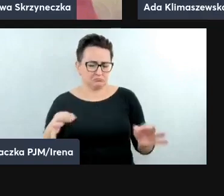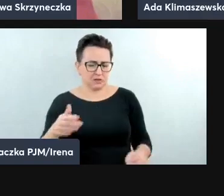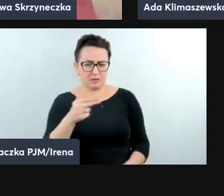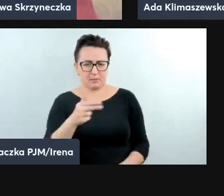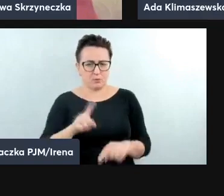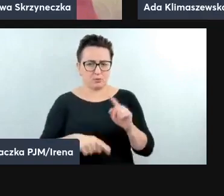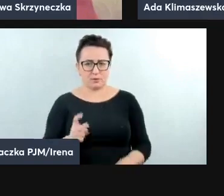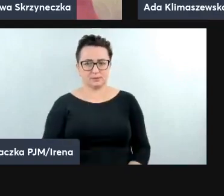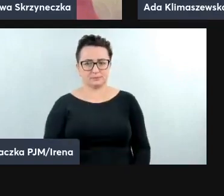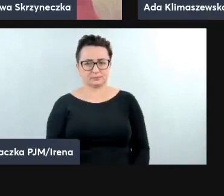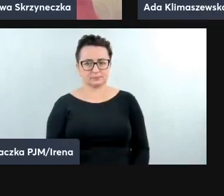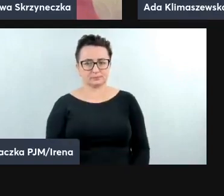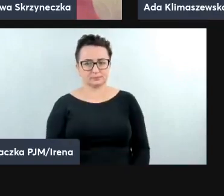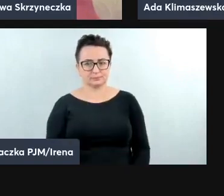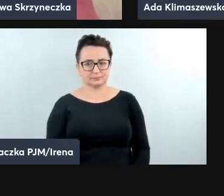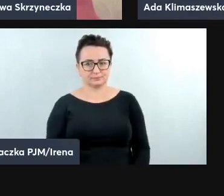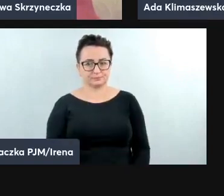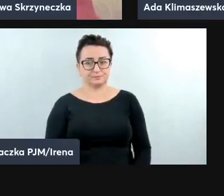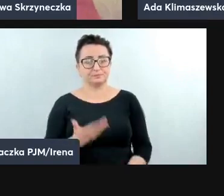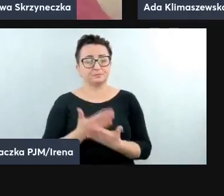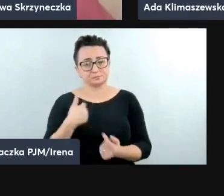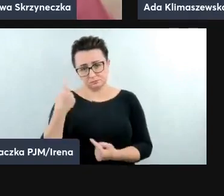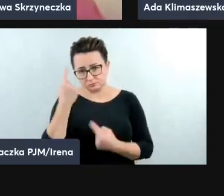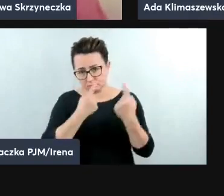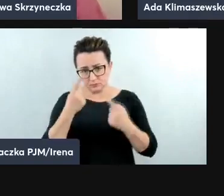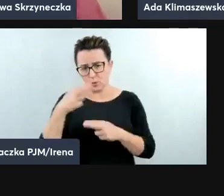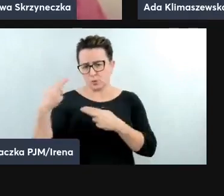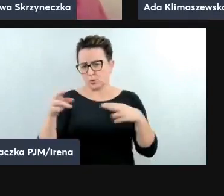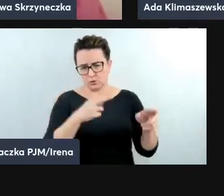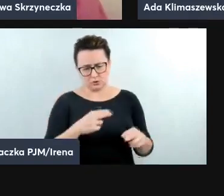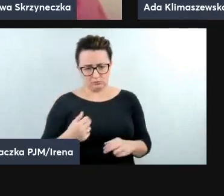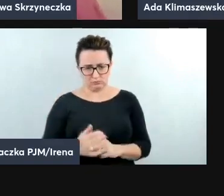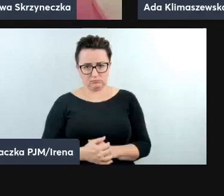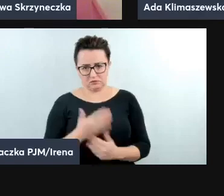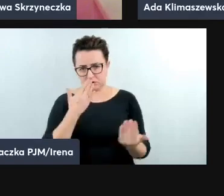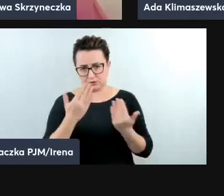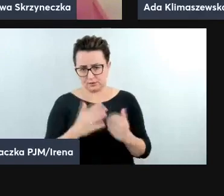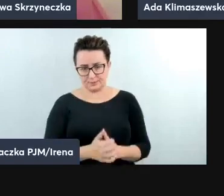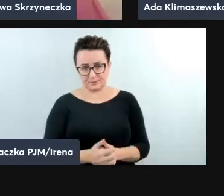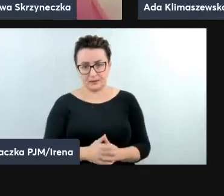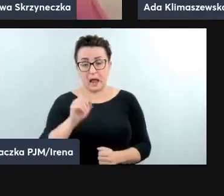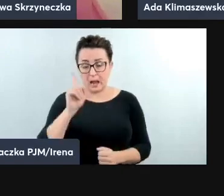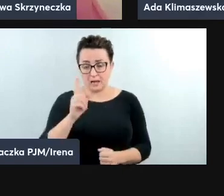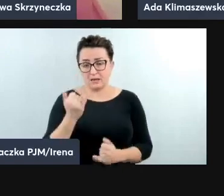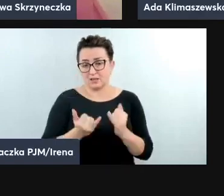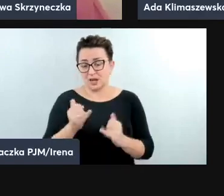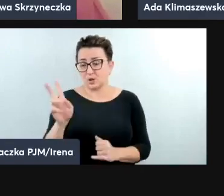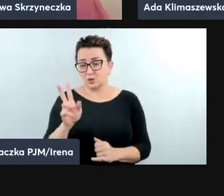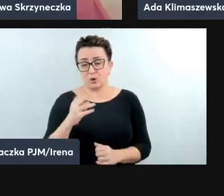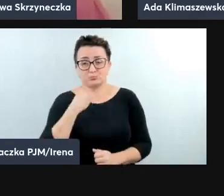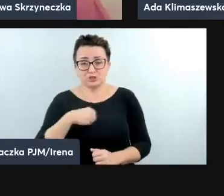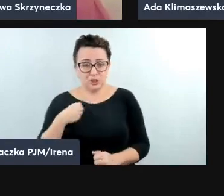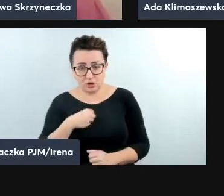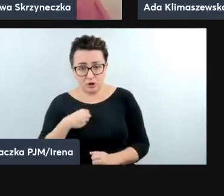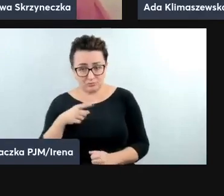Więc myślę sobie, że to bardzo różnie bywa, ale no mówię, jeżeli jakby komukolwiek miałoby być po prostu przykro z tego powodu, to absolutnie bym tego nie robiła,